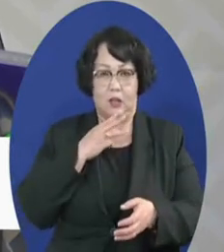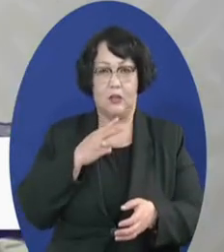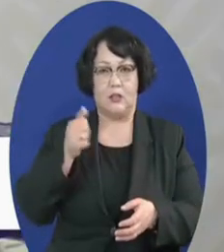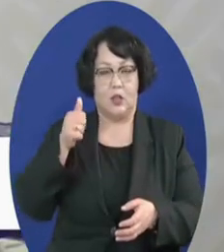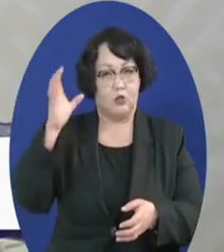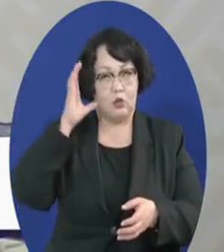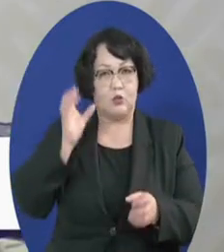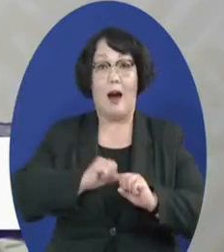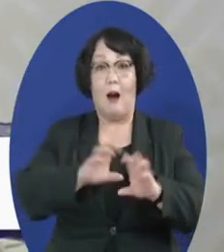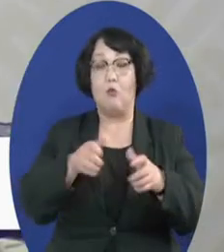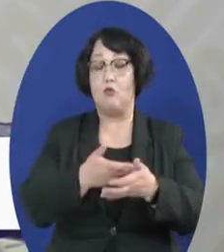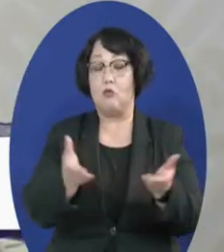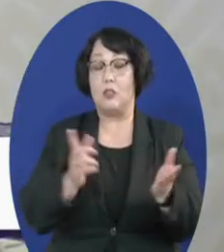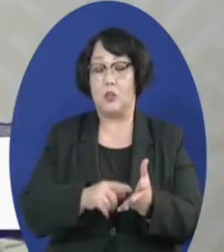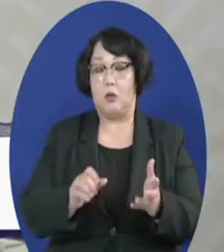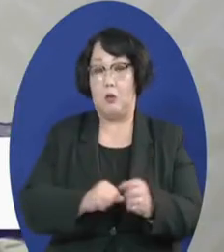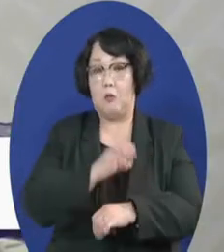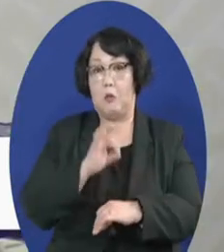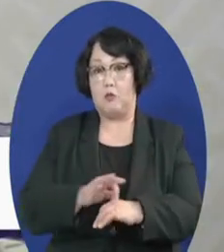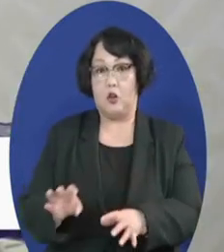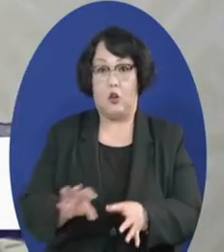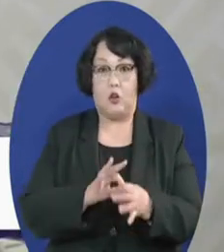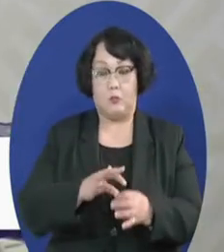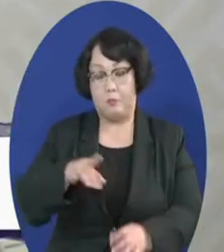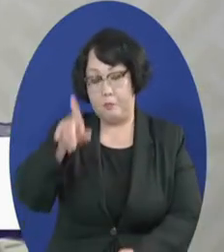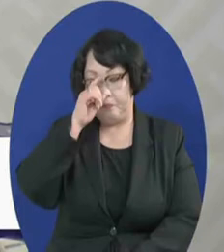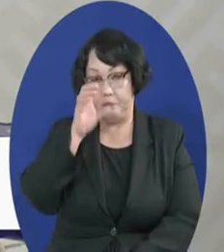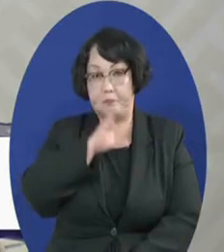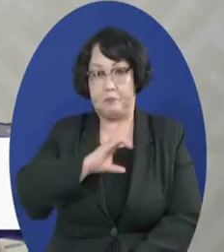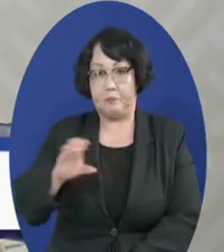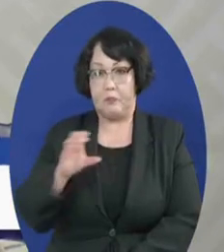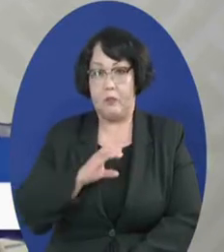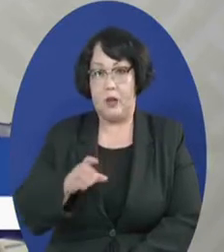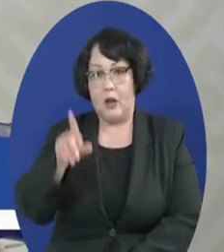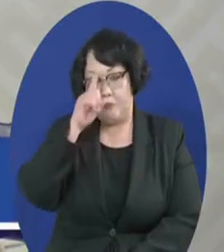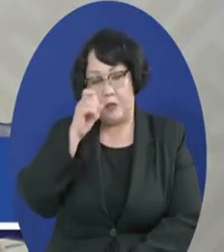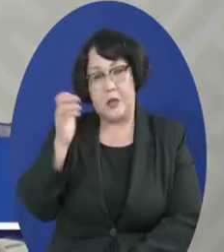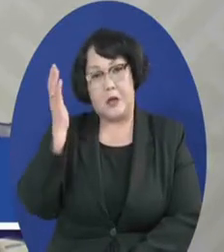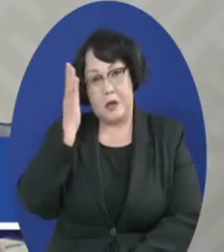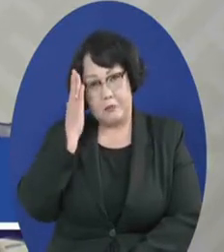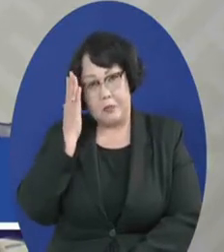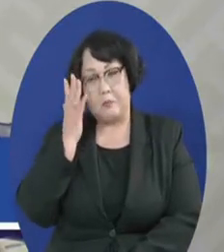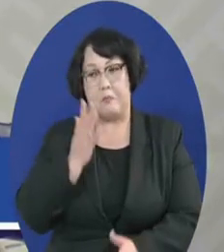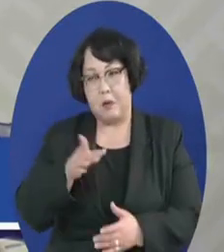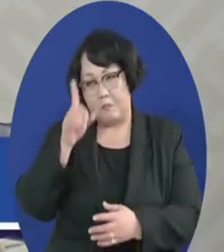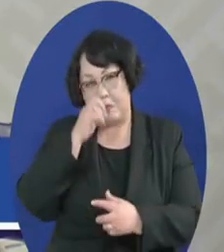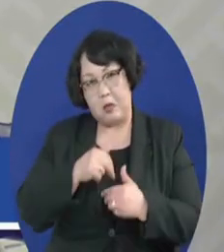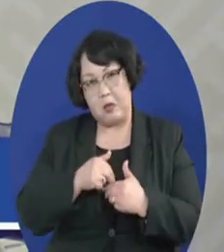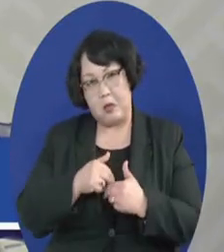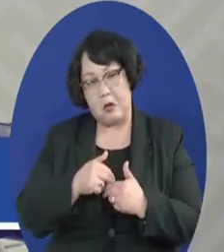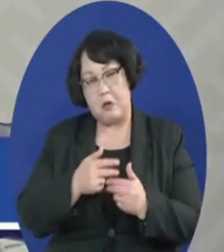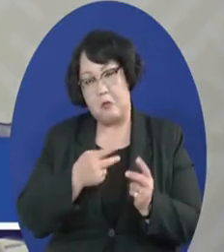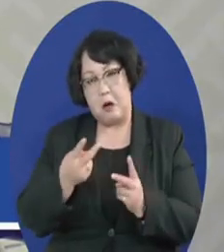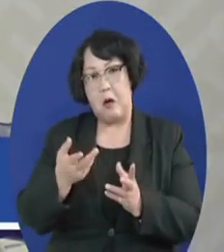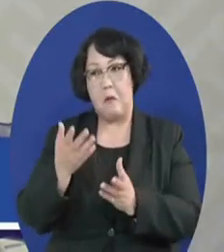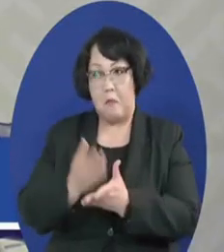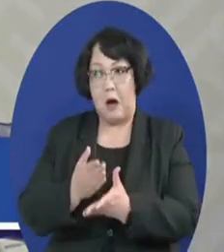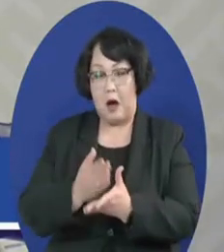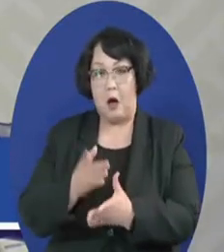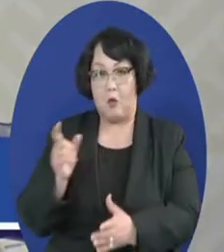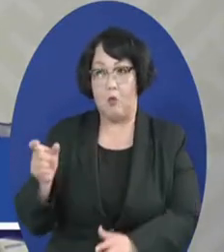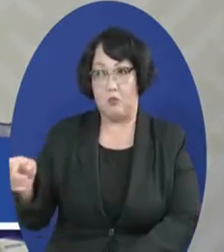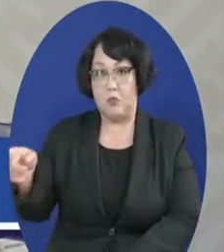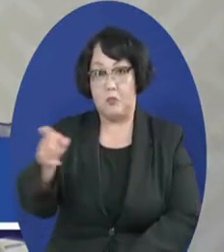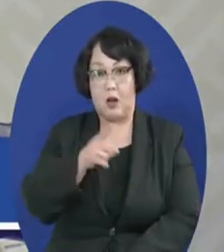нийт сонсох ёстой. Ковидын нөхцөл байдлаас шалтгаалаад эрүүл мэндийн байгууллагууд маань хэвтэн эмчлүүлэгчд болоод одоо тийм ээ үйлчлэг үзүүлсэн байдлаас